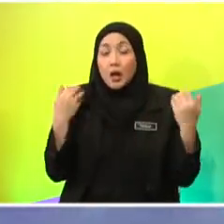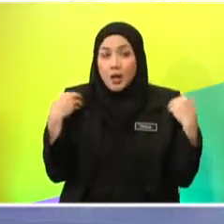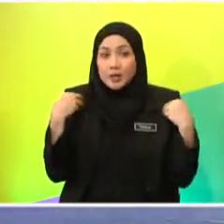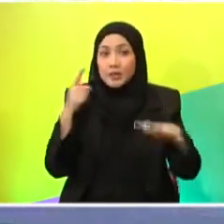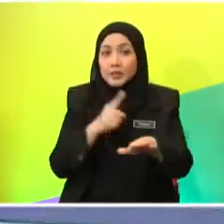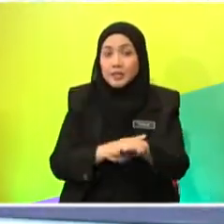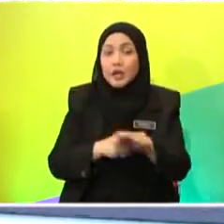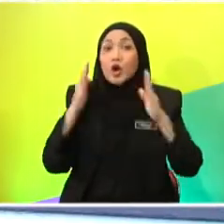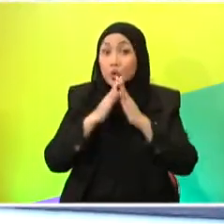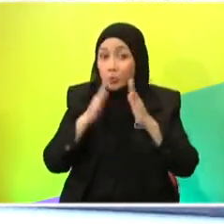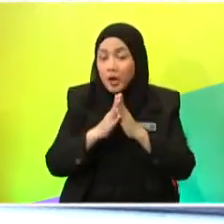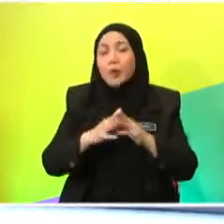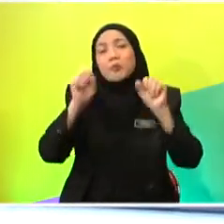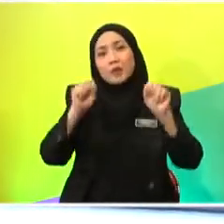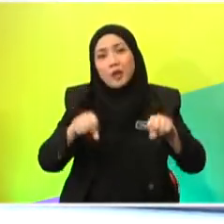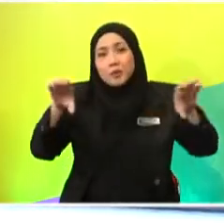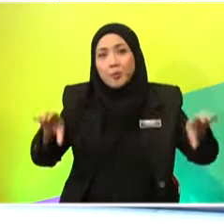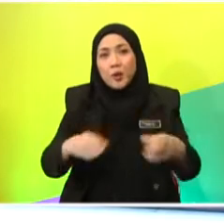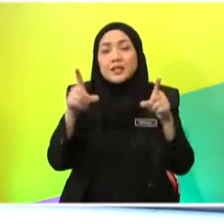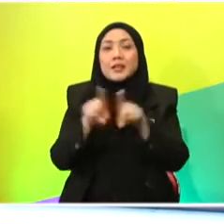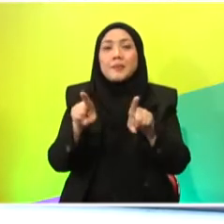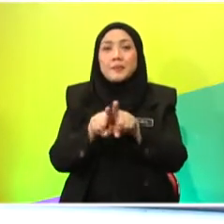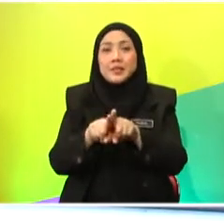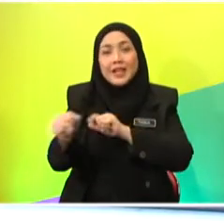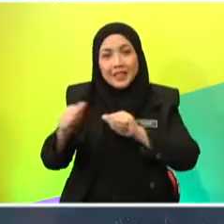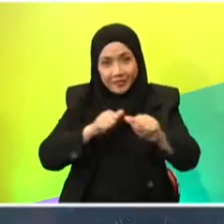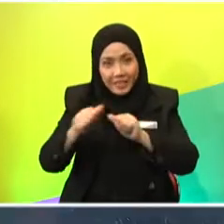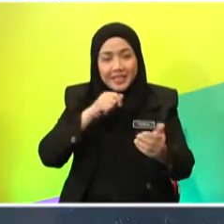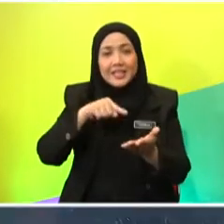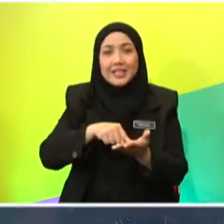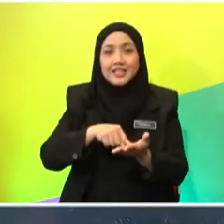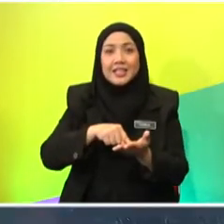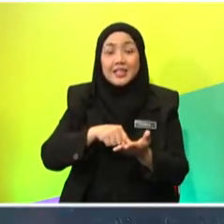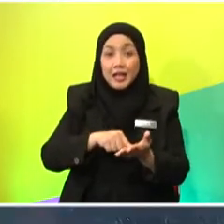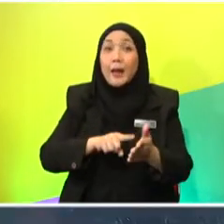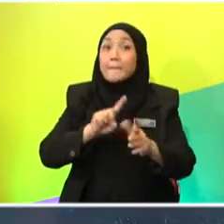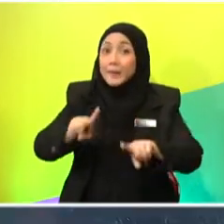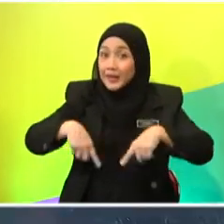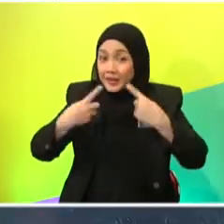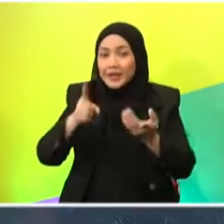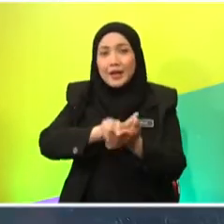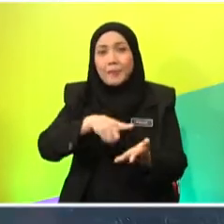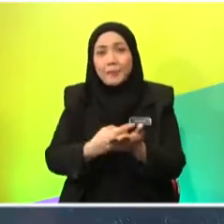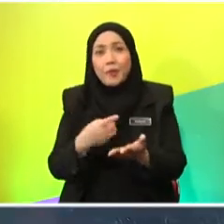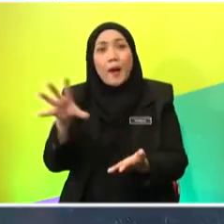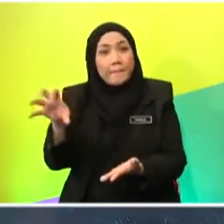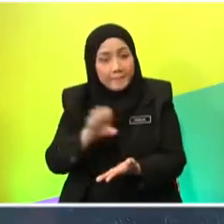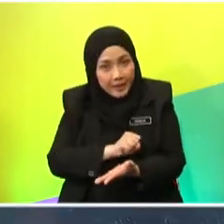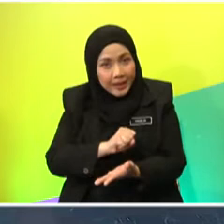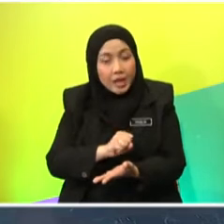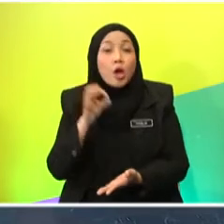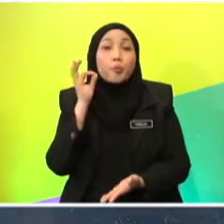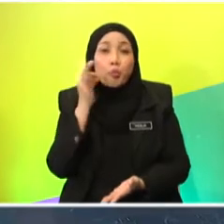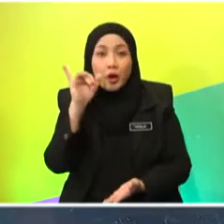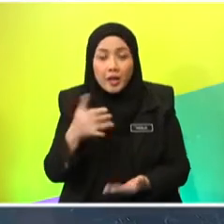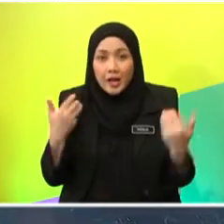tanya pembully gue baterai pergi kedapur a minta izin ibu dan ayah keluarkan buah